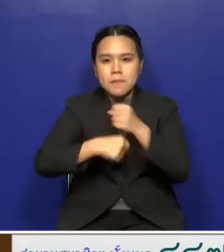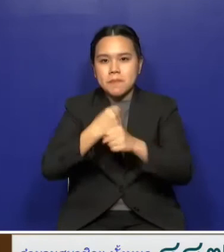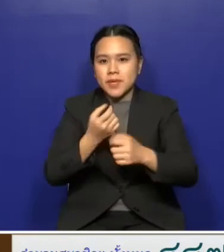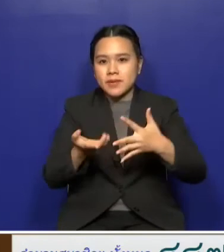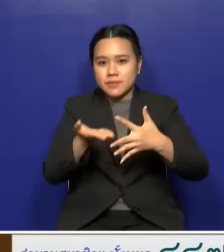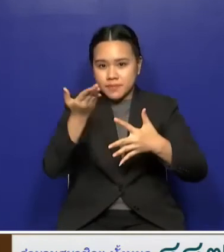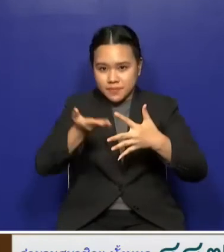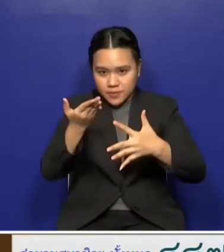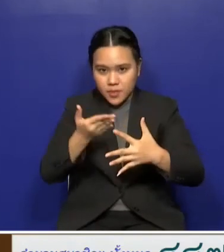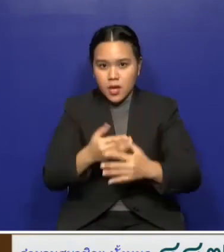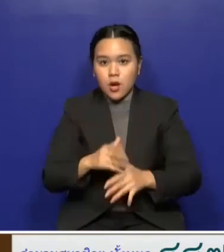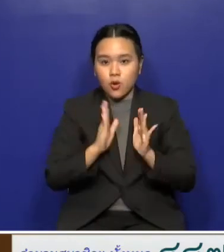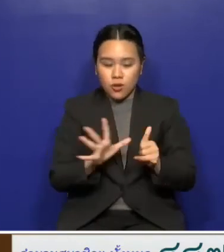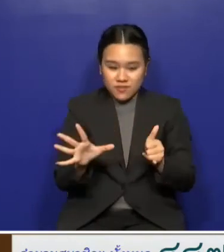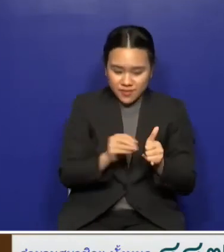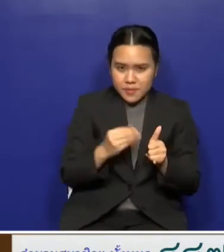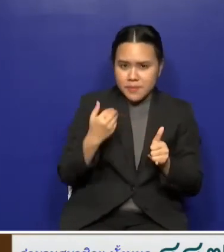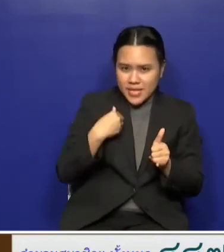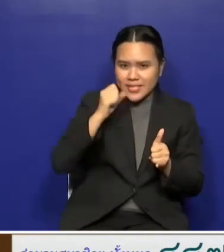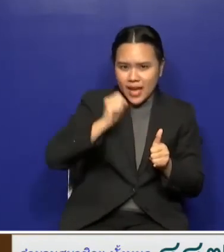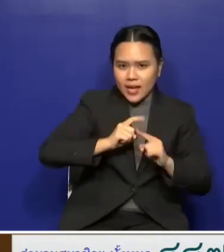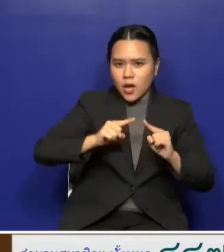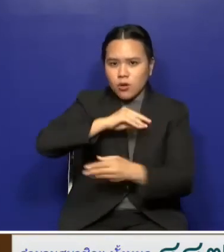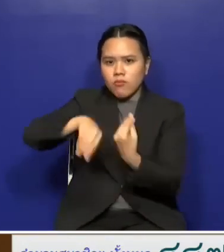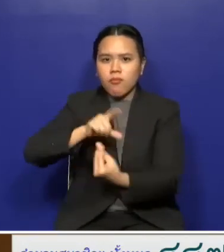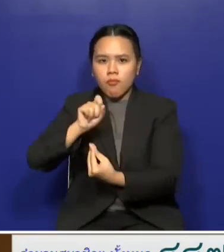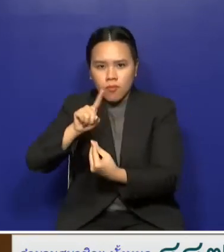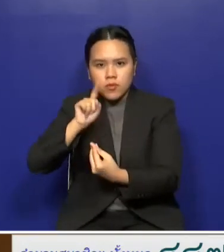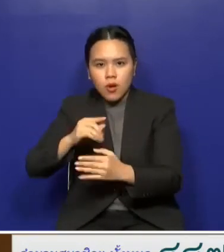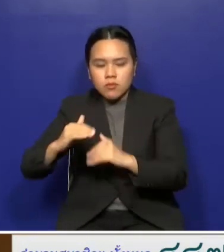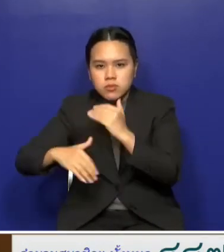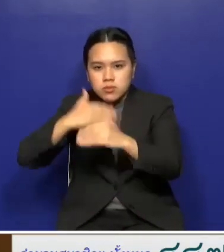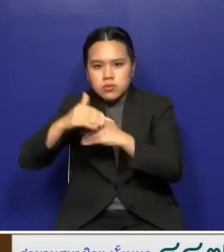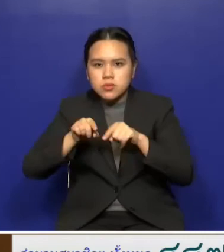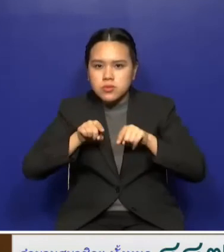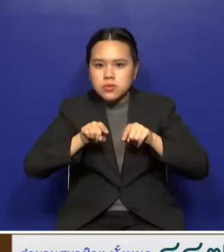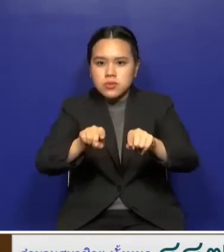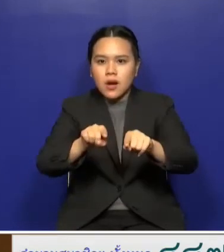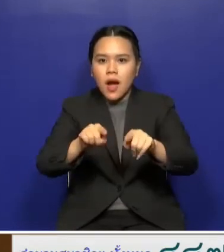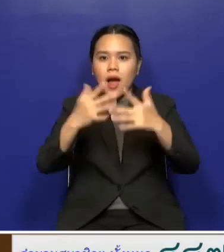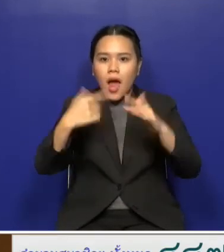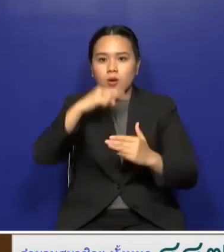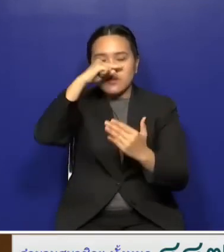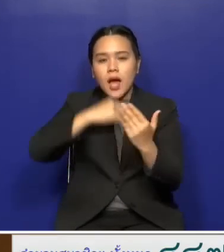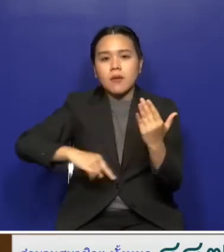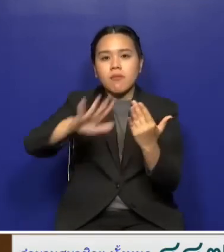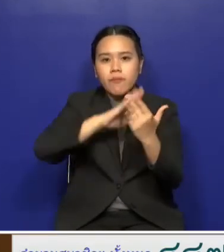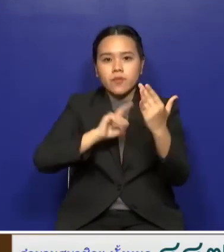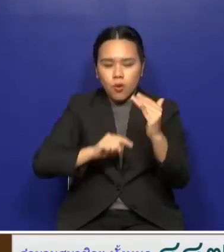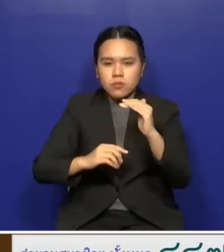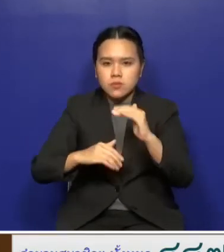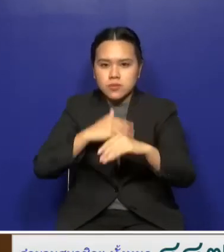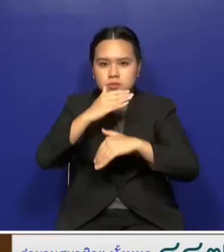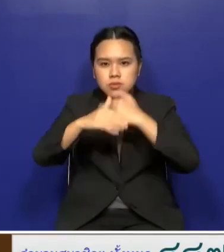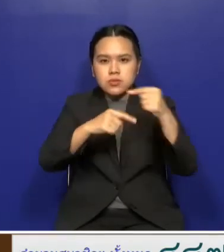องเศรษฐกิจในขณะที่เราจำเป็นต้องควบคุมสถานการณ์แต่ประเทศไทยต้องเดินหน้าต่อครับผ